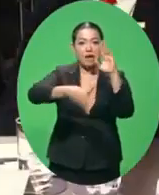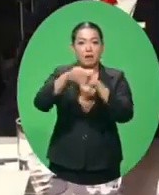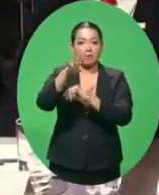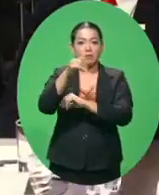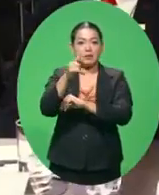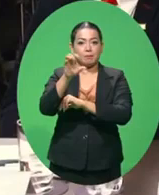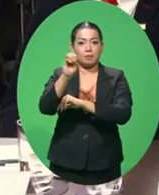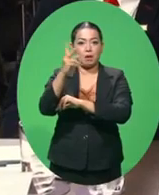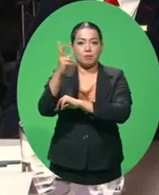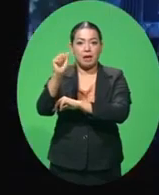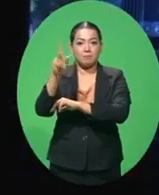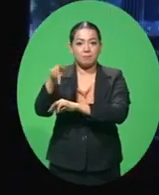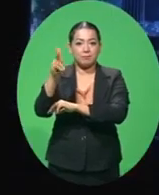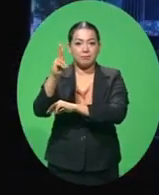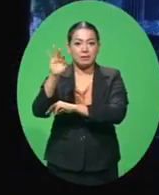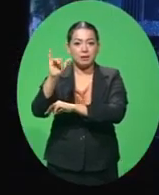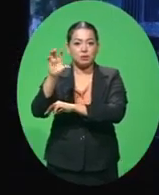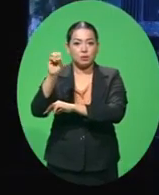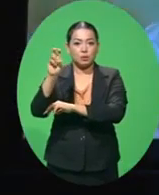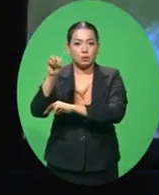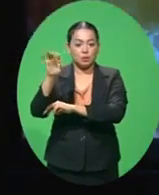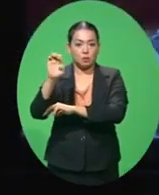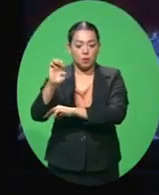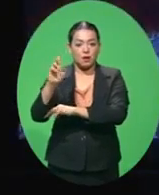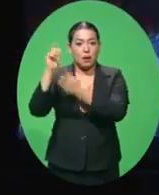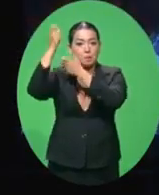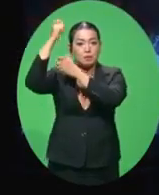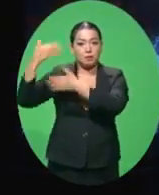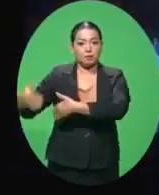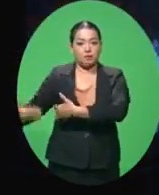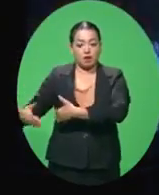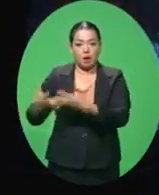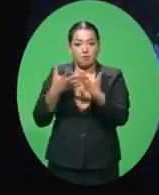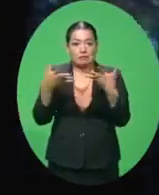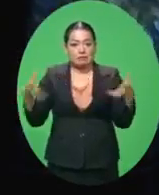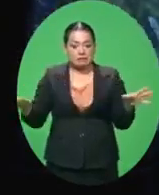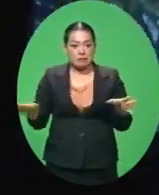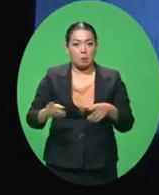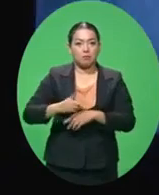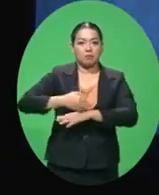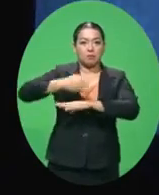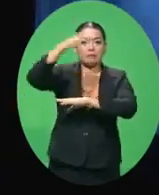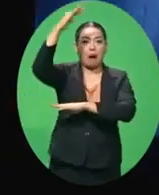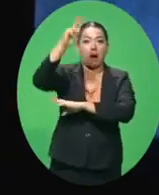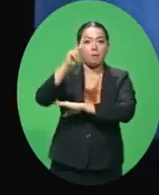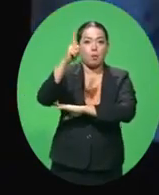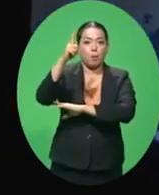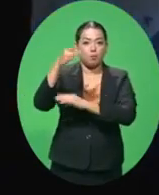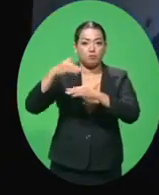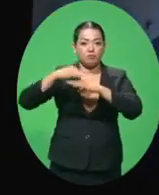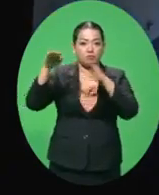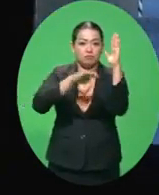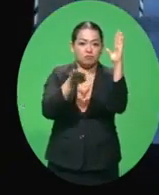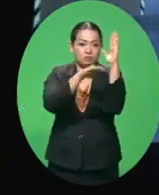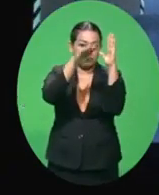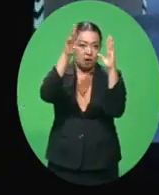gần 6.000 m2, tọa lạc ngay mặt tiền đại lộ Bình Dương, quy mô 21 tầng với 11 shop house và 486 căn hộ diện tích